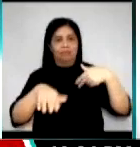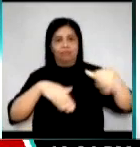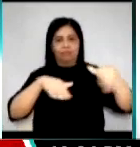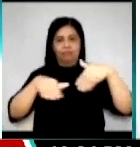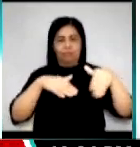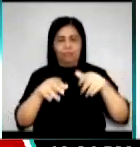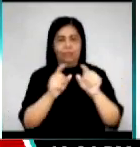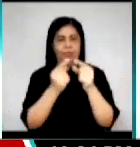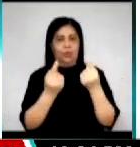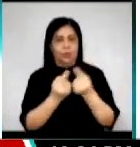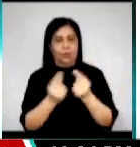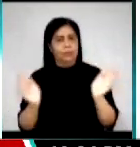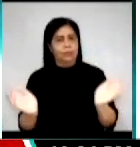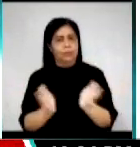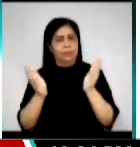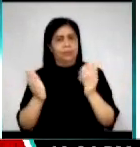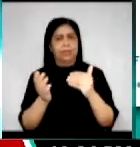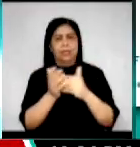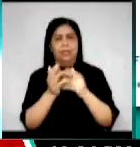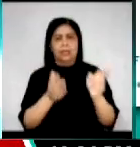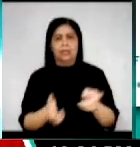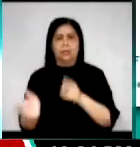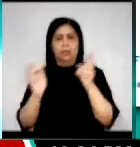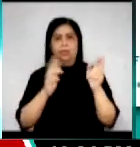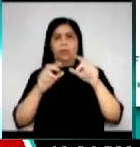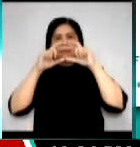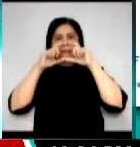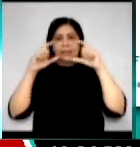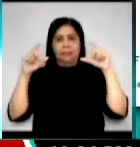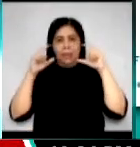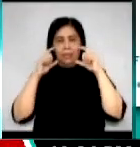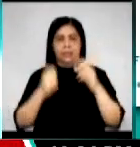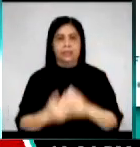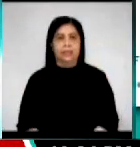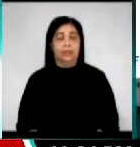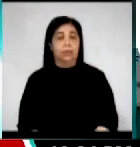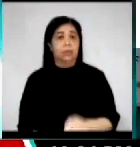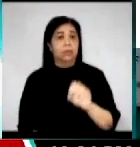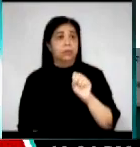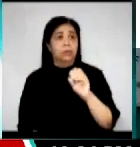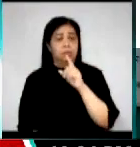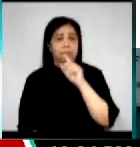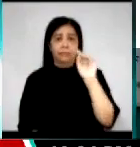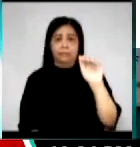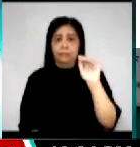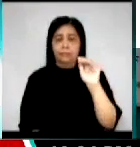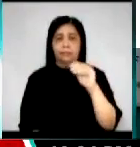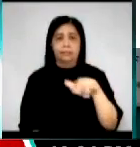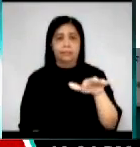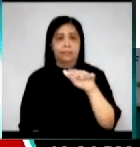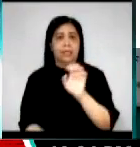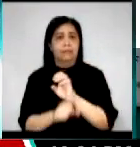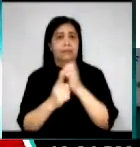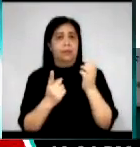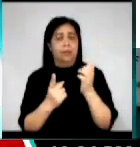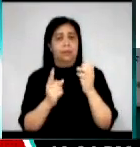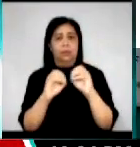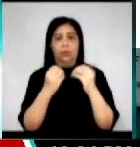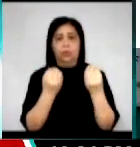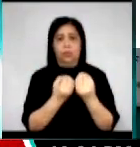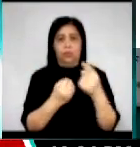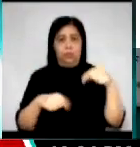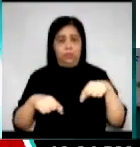ang paggamit ng reusable cloth face mask. So, yung panawagan nga po talaga no, ng mga environmental organizations is